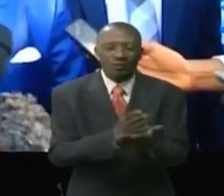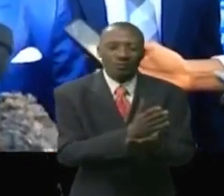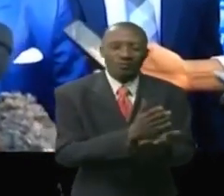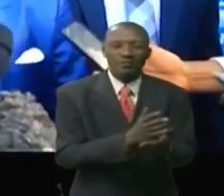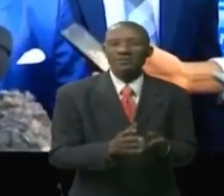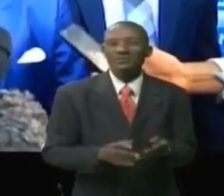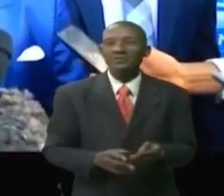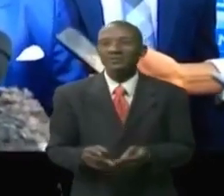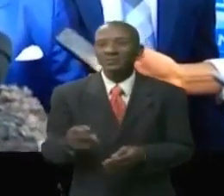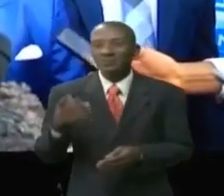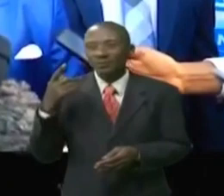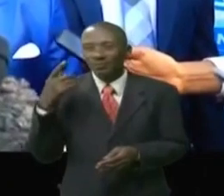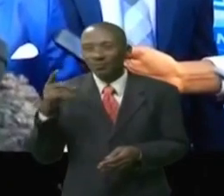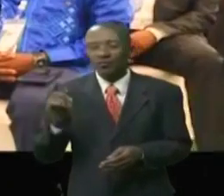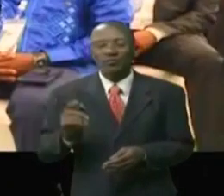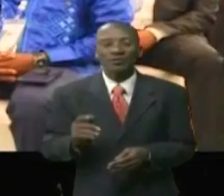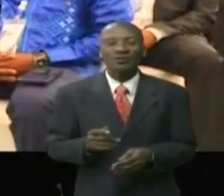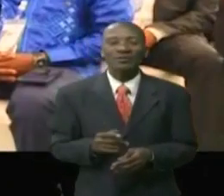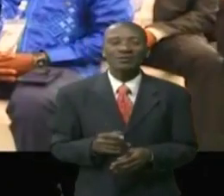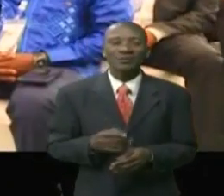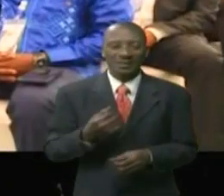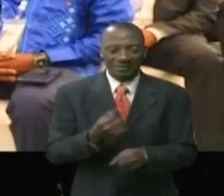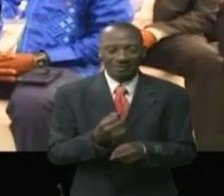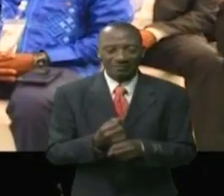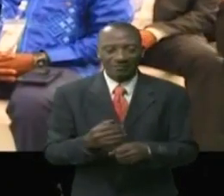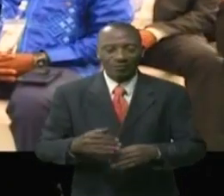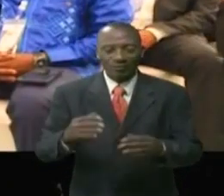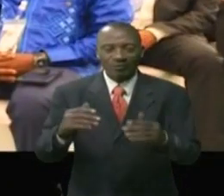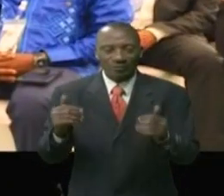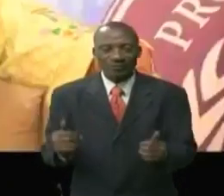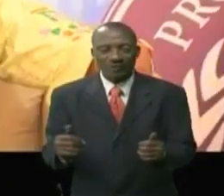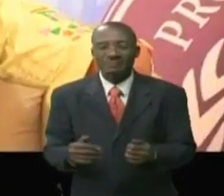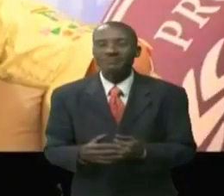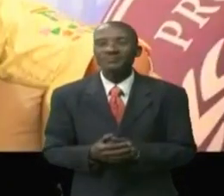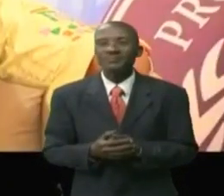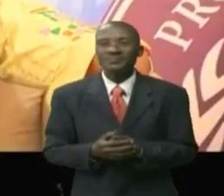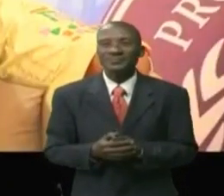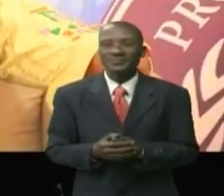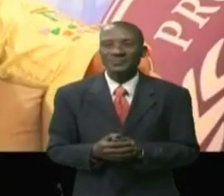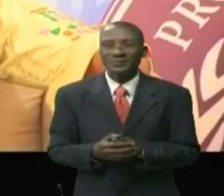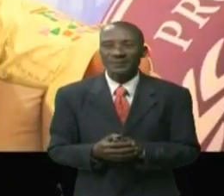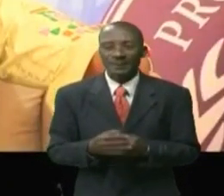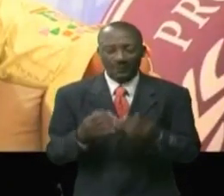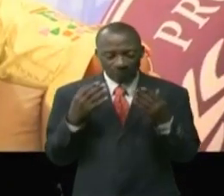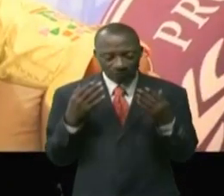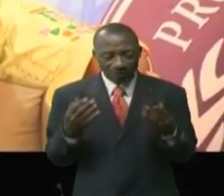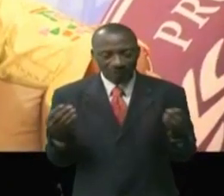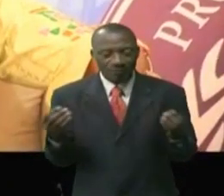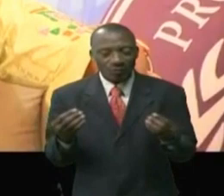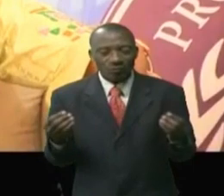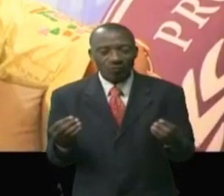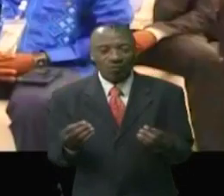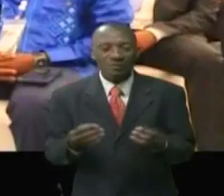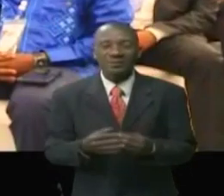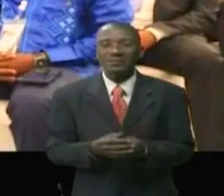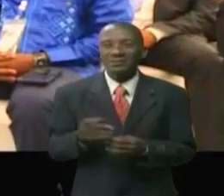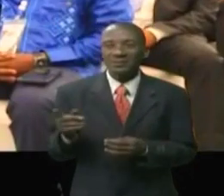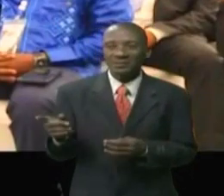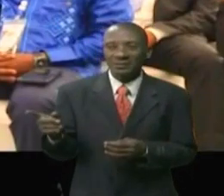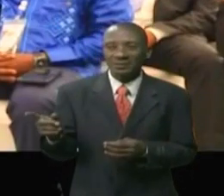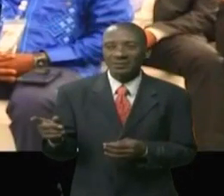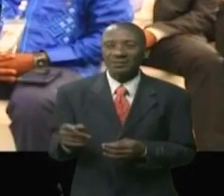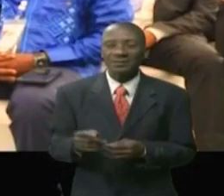pe très très grand rôle à joué la gouverneur du Labassi dit satisfaite de voir cette initiative que